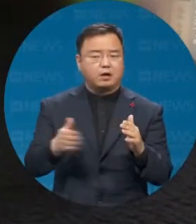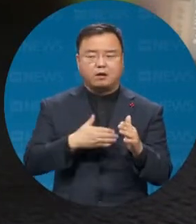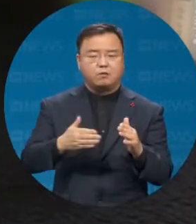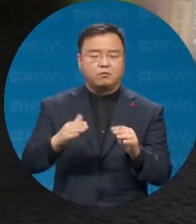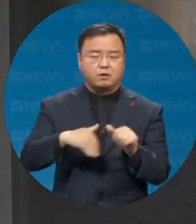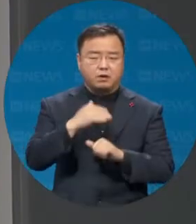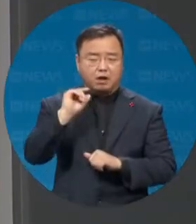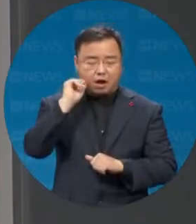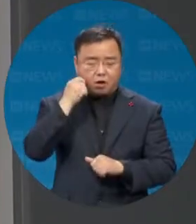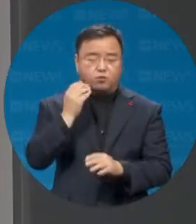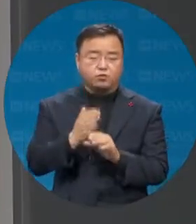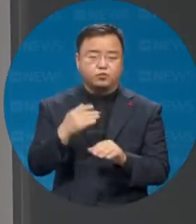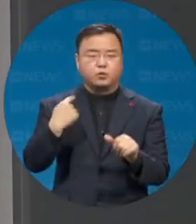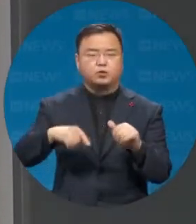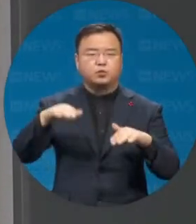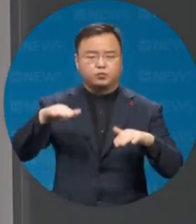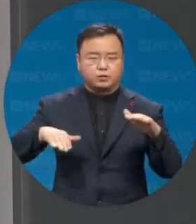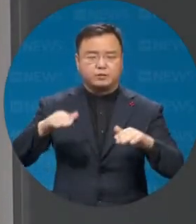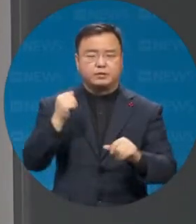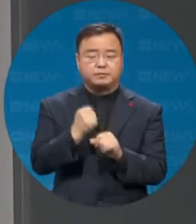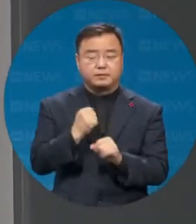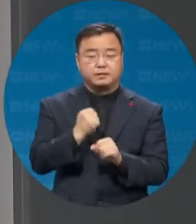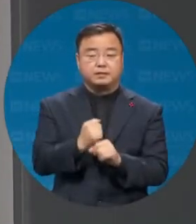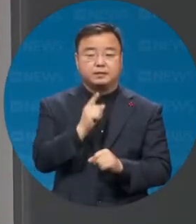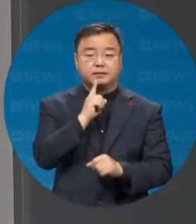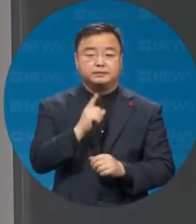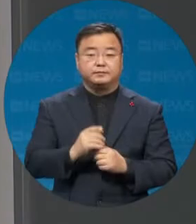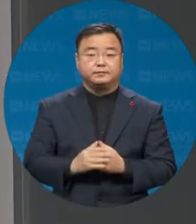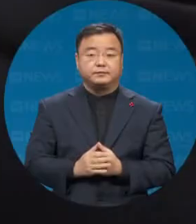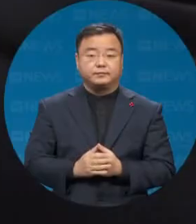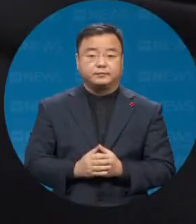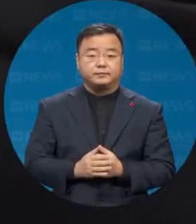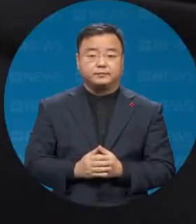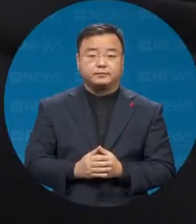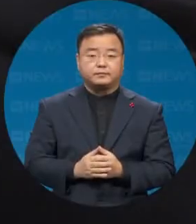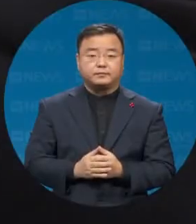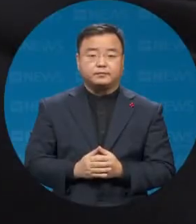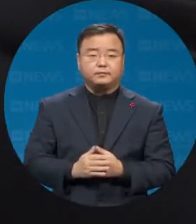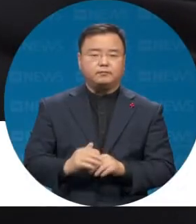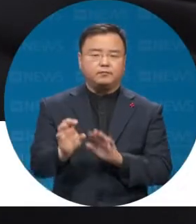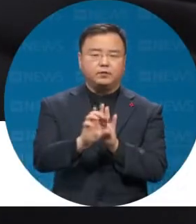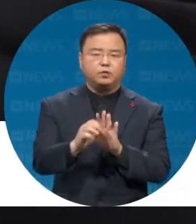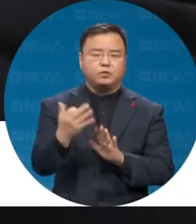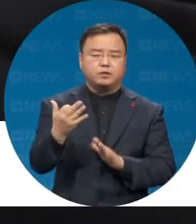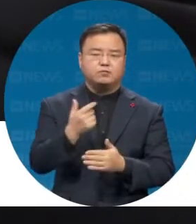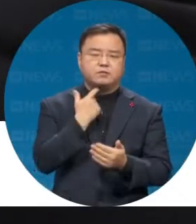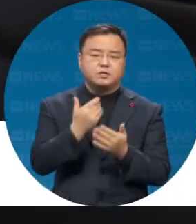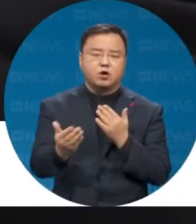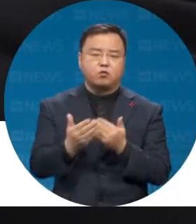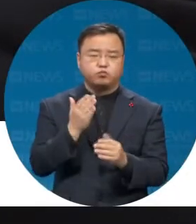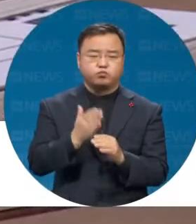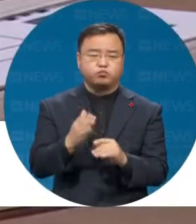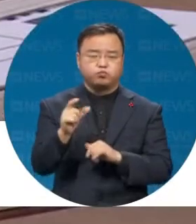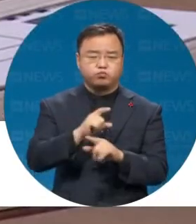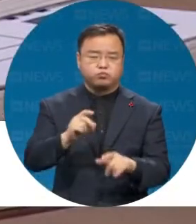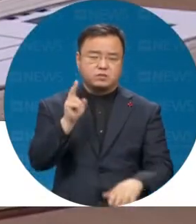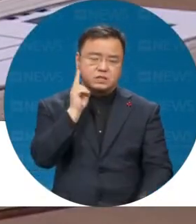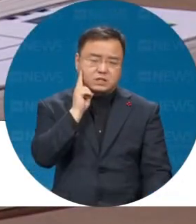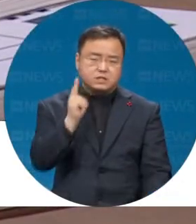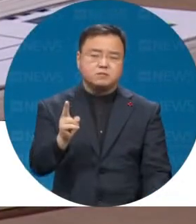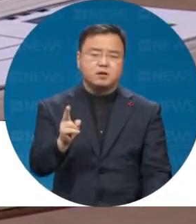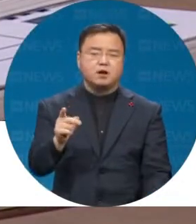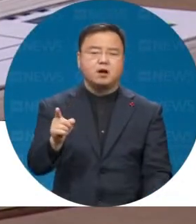격찬 결국 교육 불평등 으로 이어질 수밖에 없다는 목소리가 높습니다 코로나 를 겪으면서 더욱 심화되는 문제 인 것을